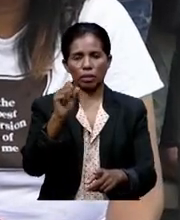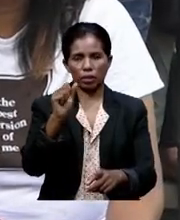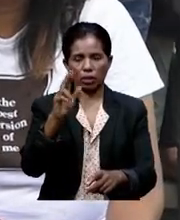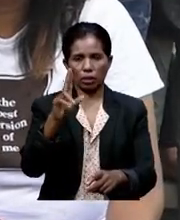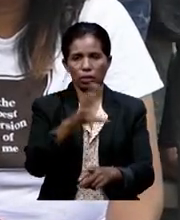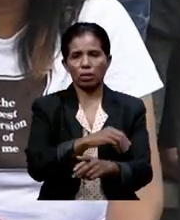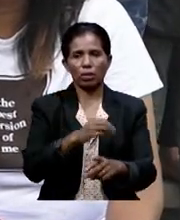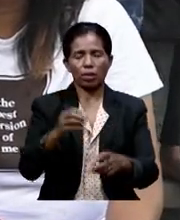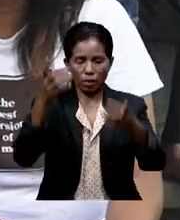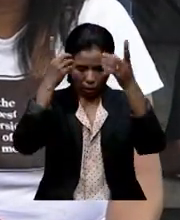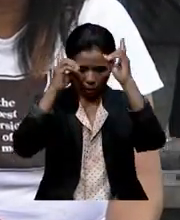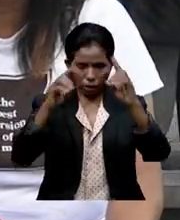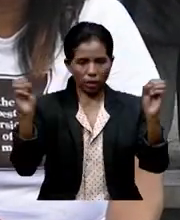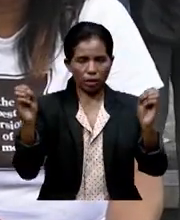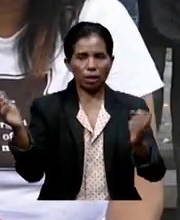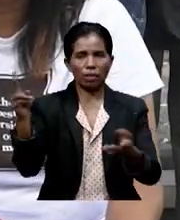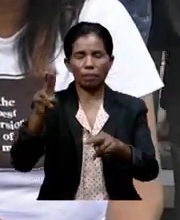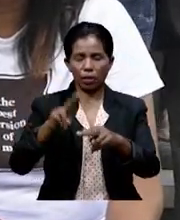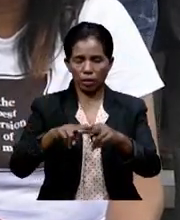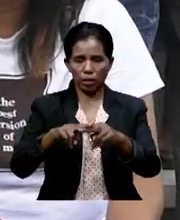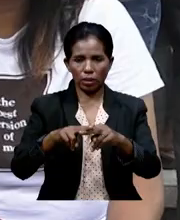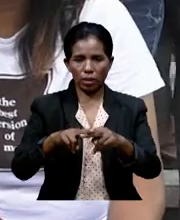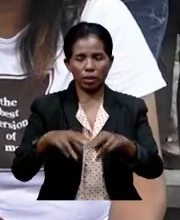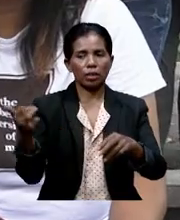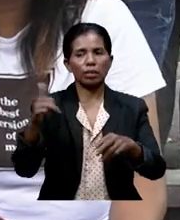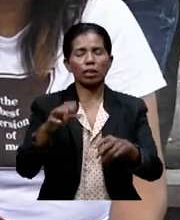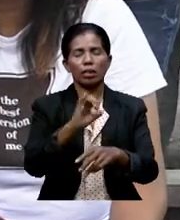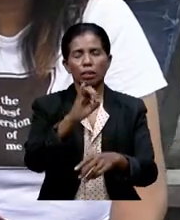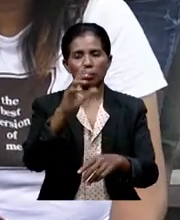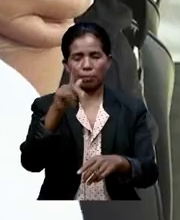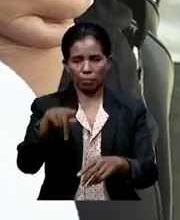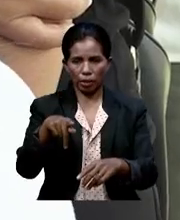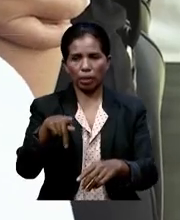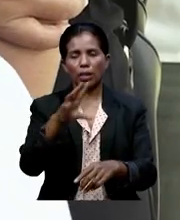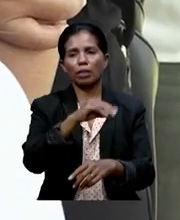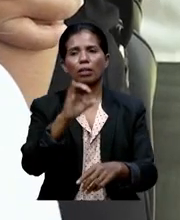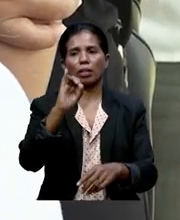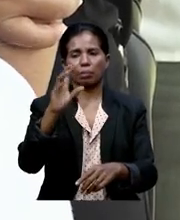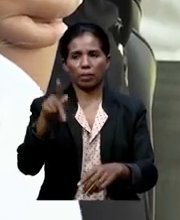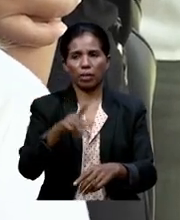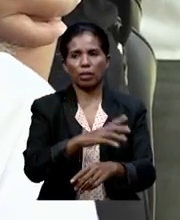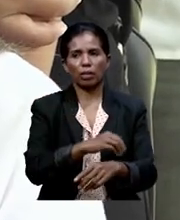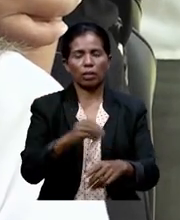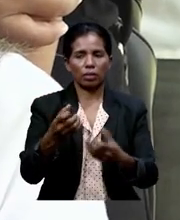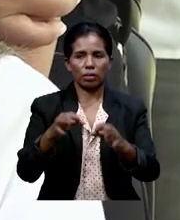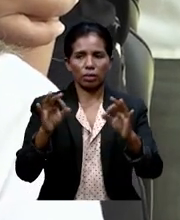Dilai decidi la prolonga funcionario contratado sira iha IP no EP nebe kontrato termina ya lorong ton